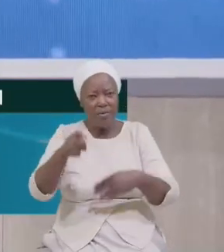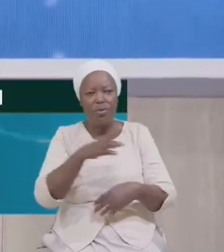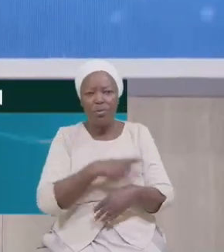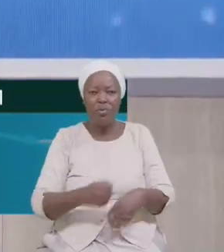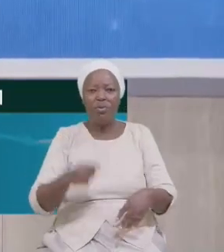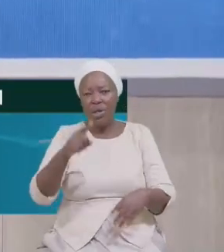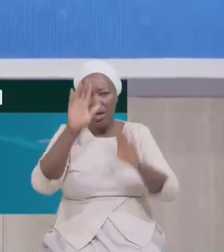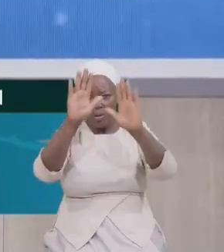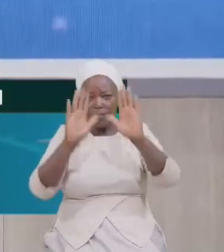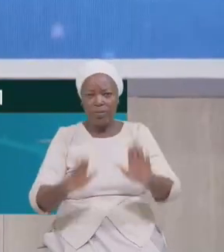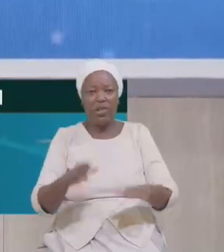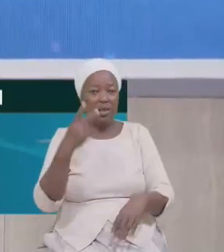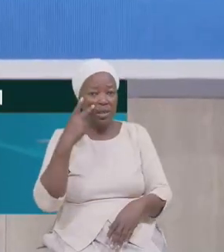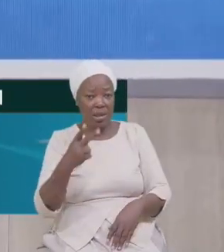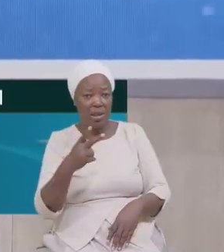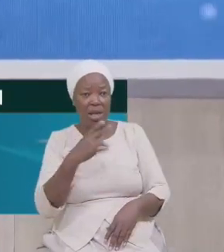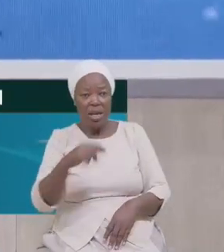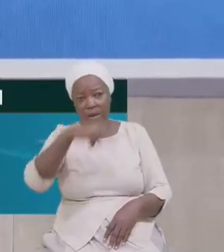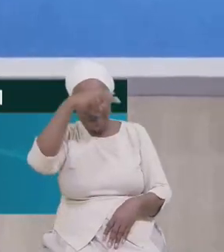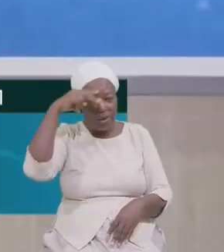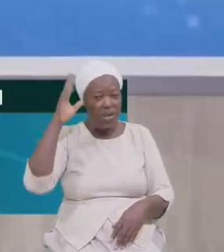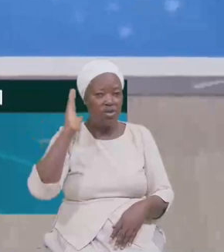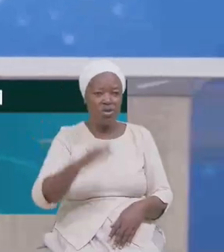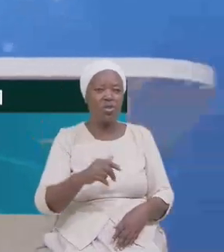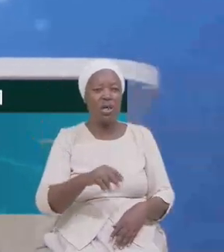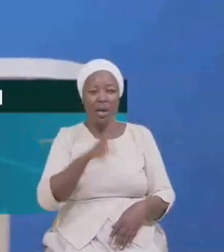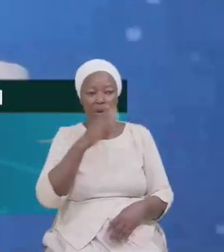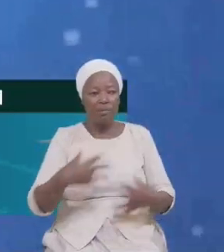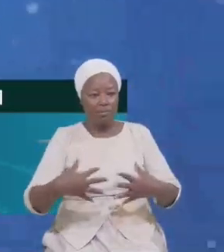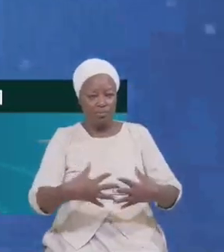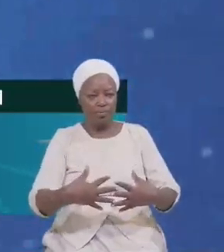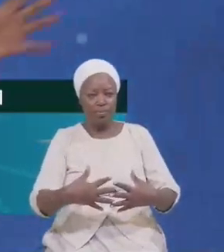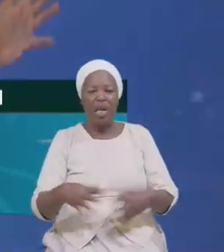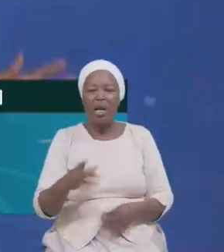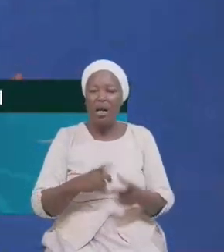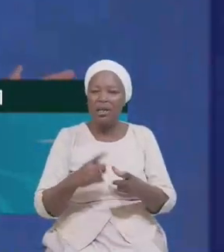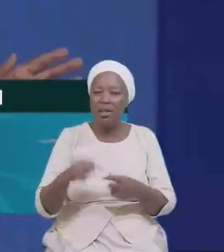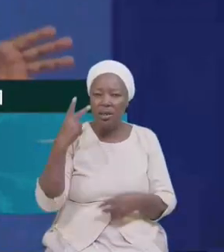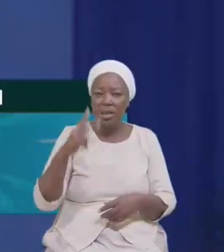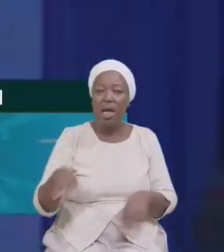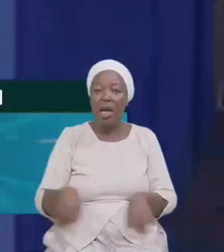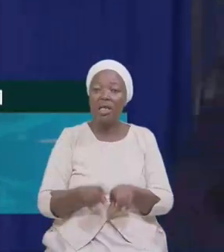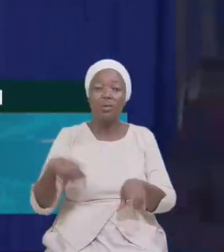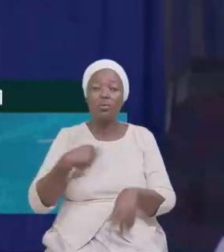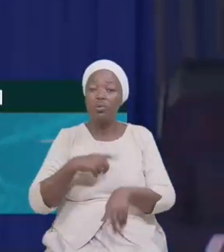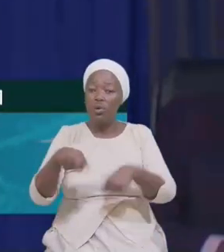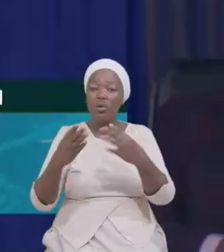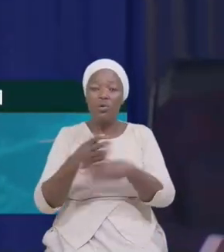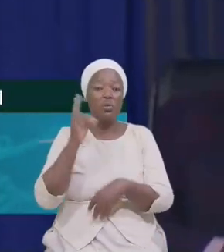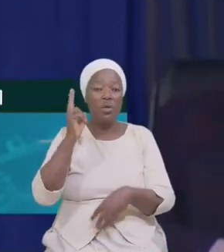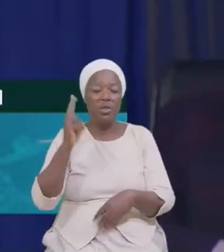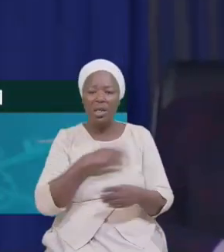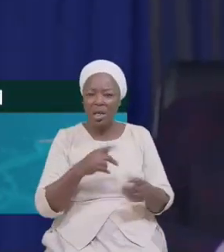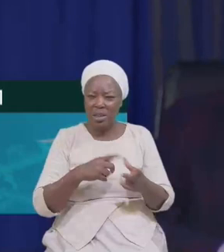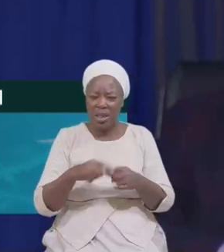Voici, la jeune fille deviendra enceinte. Le Seigneur a dû passer par l'histoire et hors